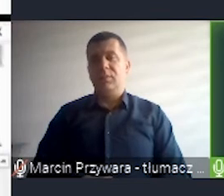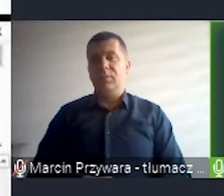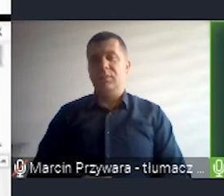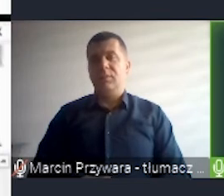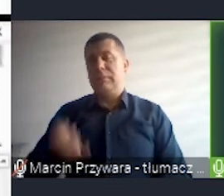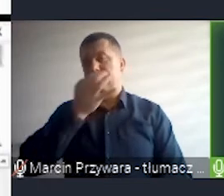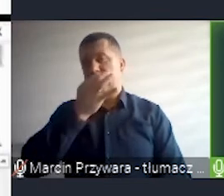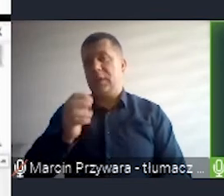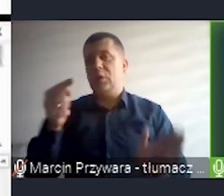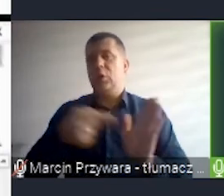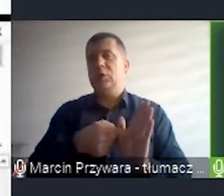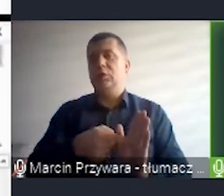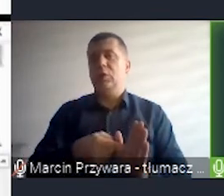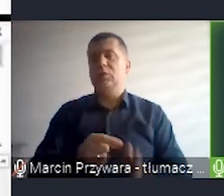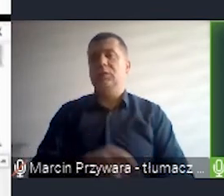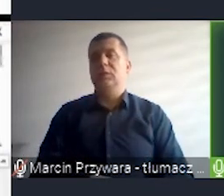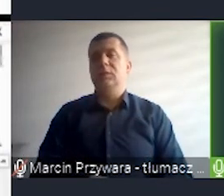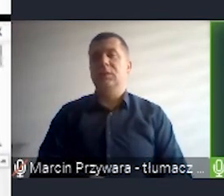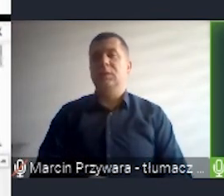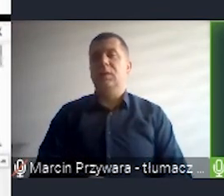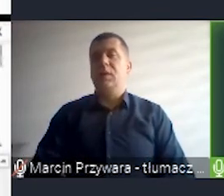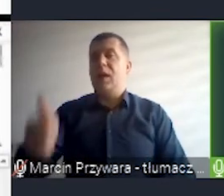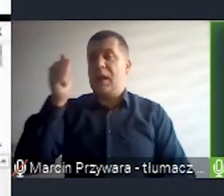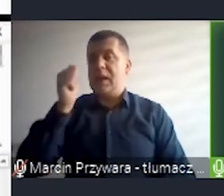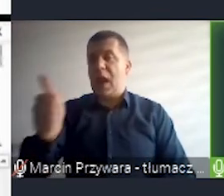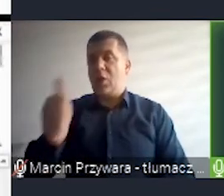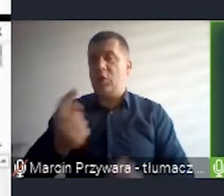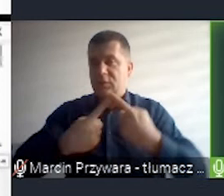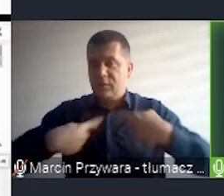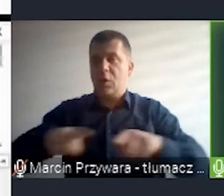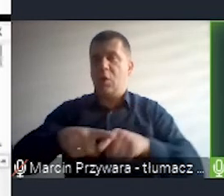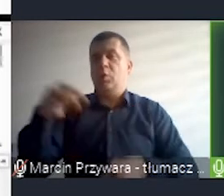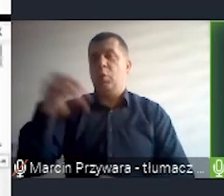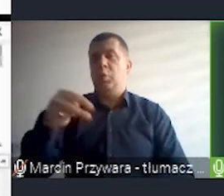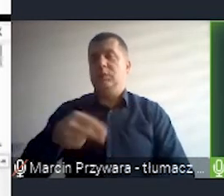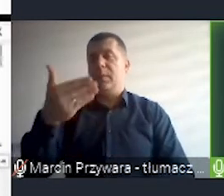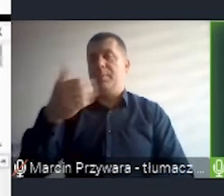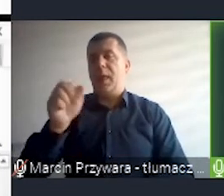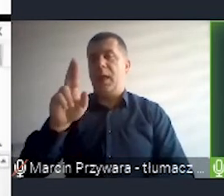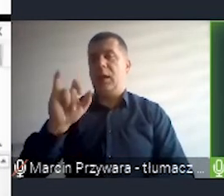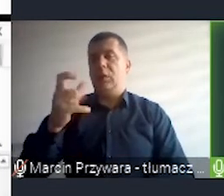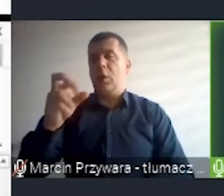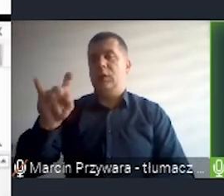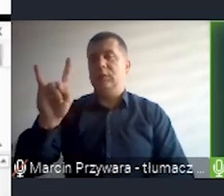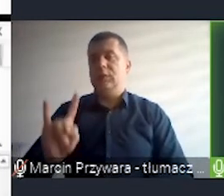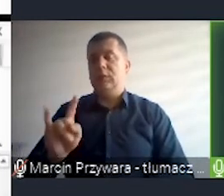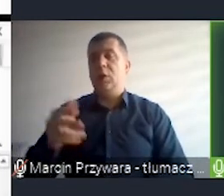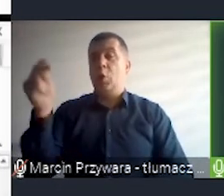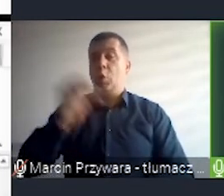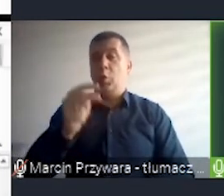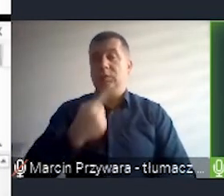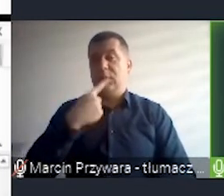I pytania dotyczące jakości wykonywanych usług merytorycznych, czyli czy usługi, które